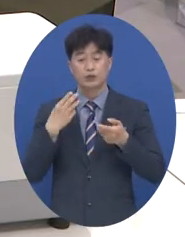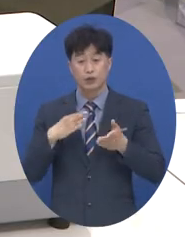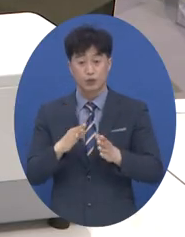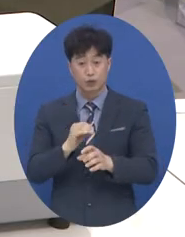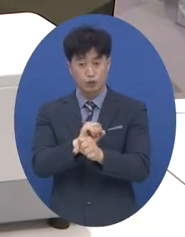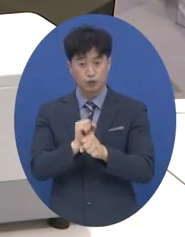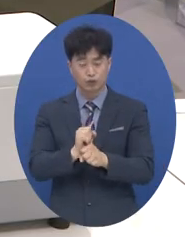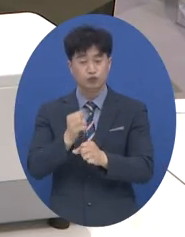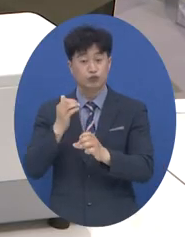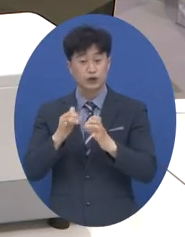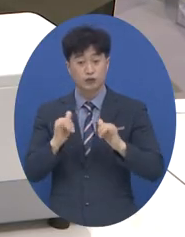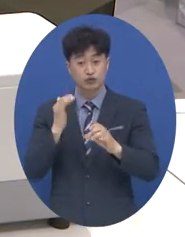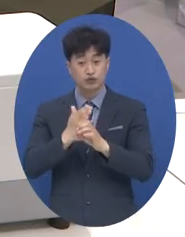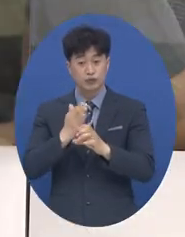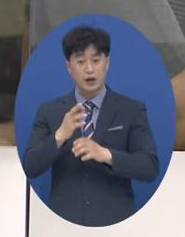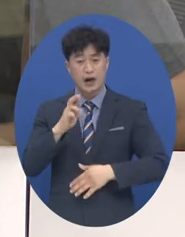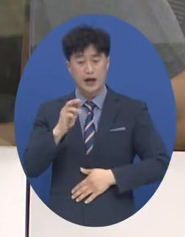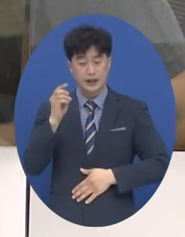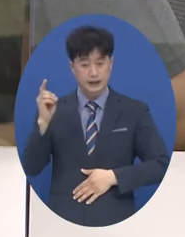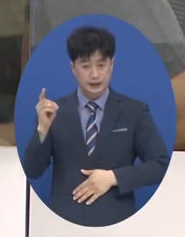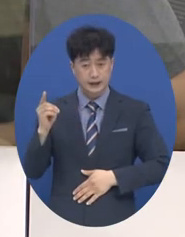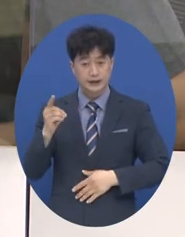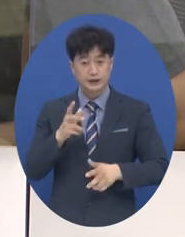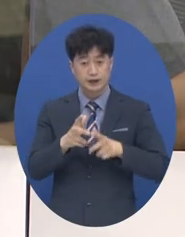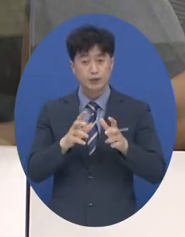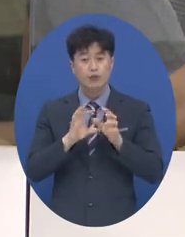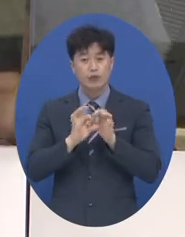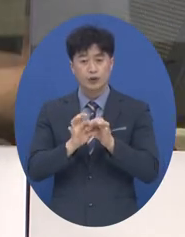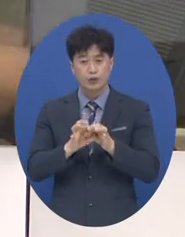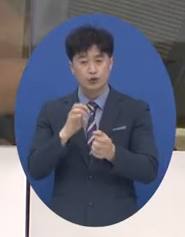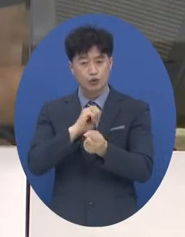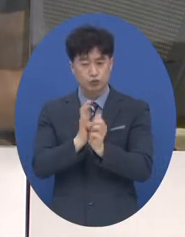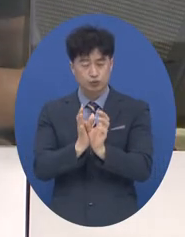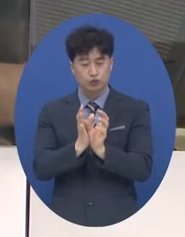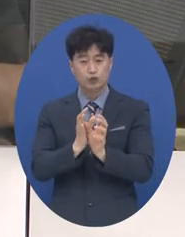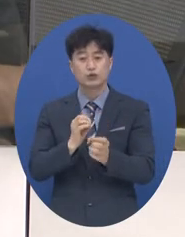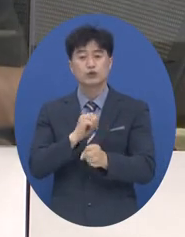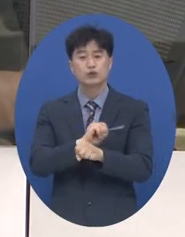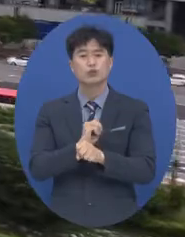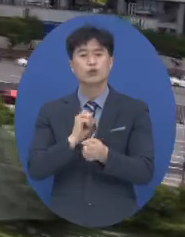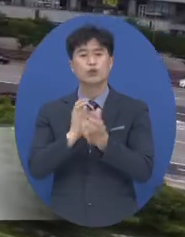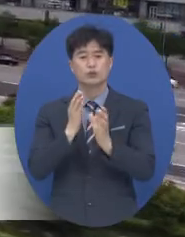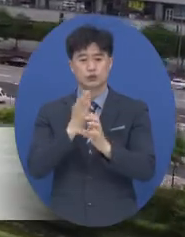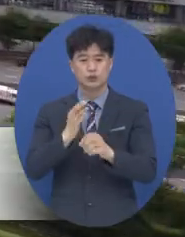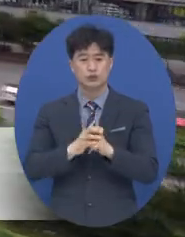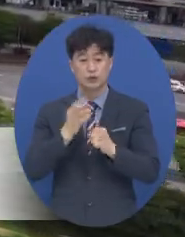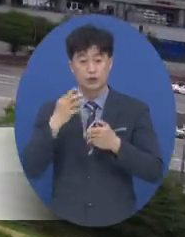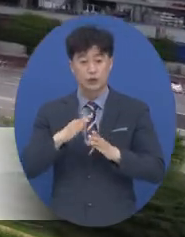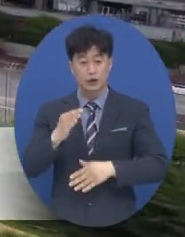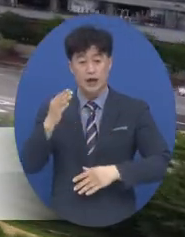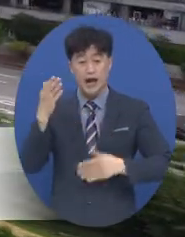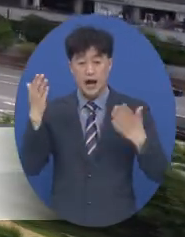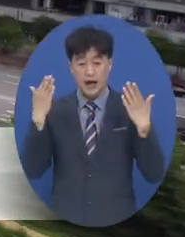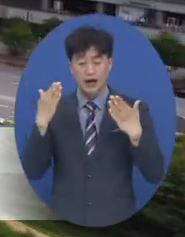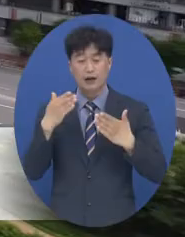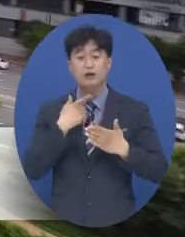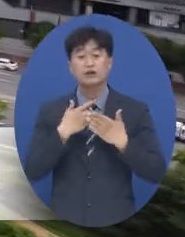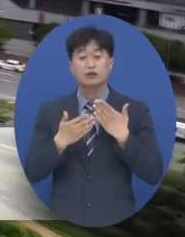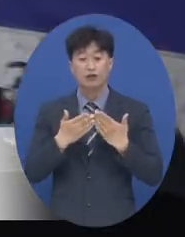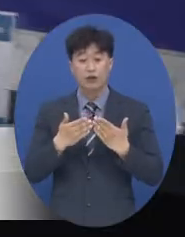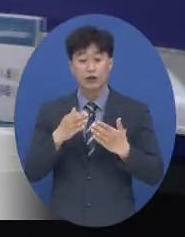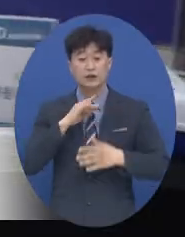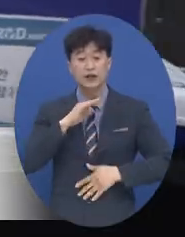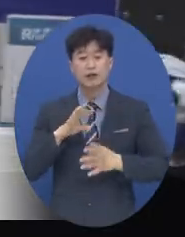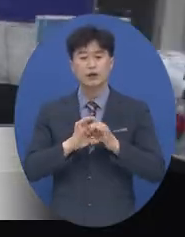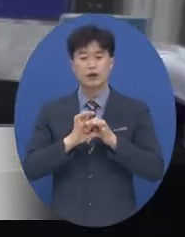경기도형 연구자 중심의 R&D 사업을 통해 연구의 꽃을 가꾸고 있는 사람들입니다. 경기도는 학력과 나이,